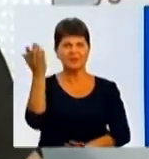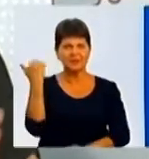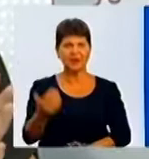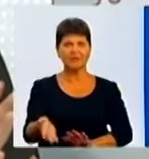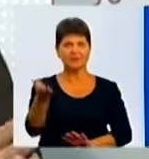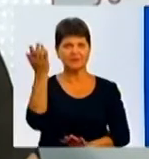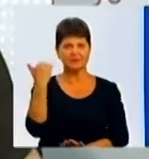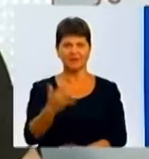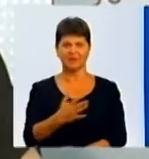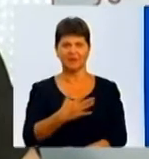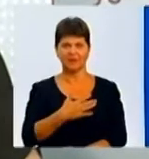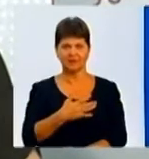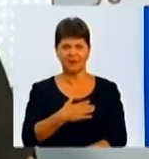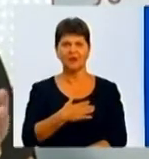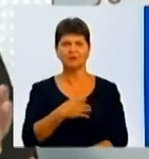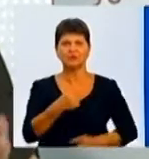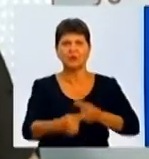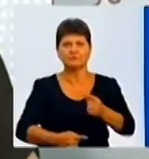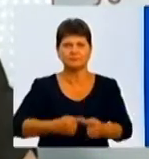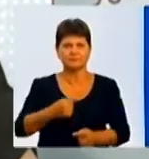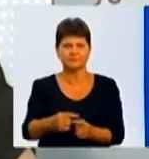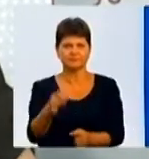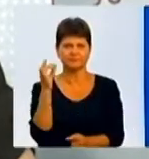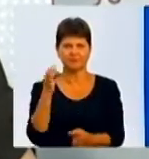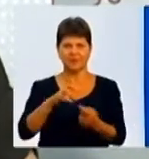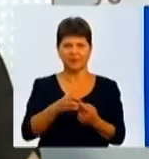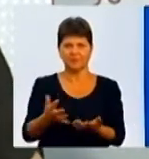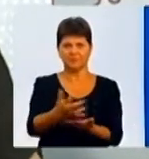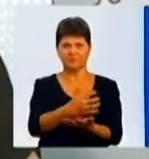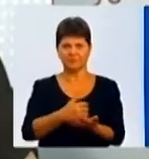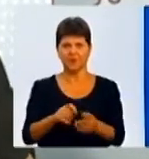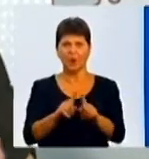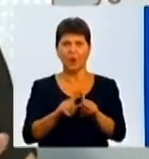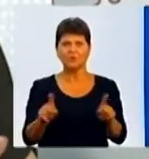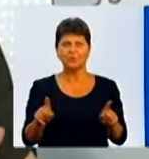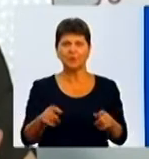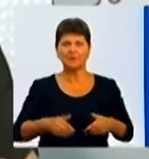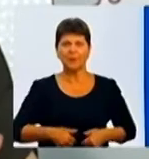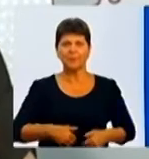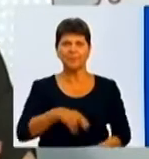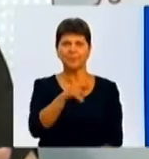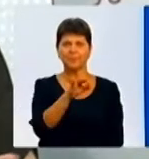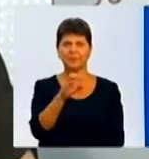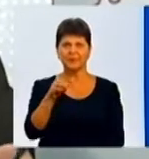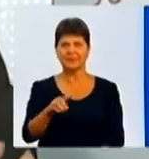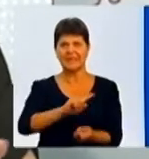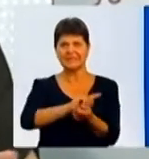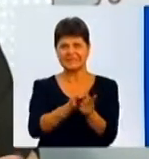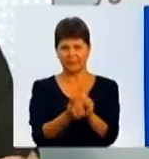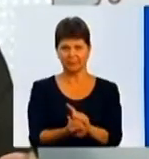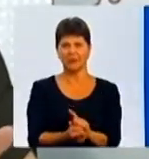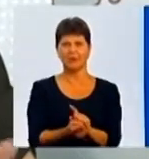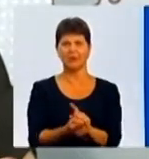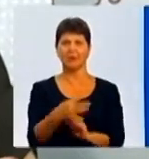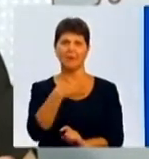здавна наші слов'янські пращури, племена збирали гриби, і особливо в піст, це така була заміна, калорійна,